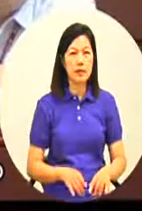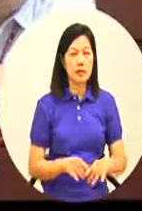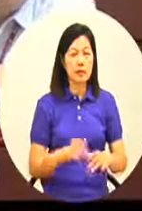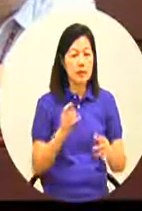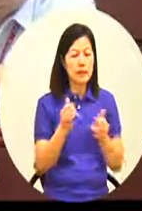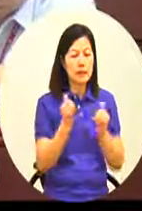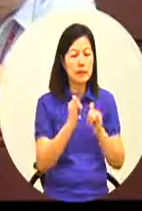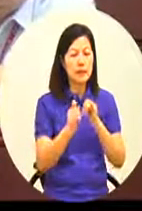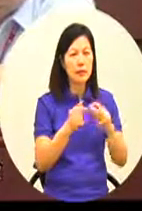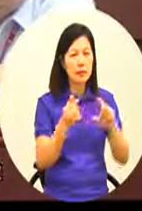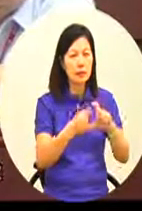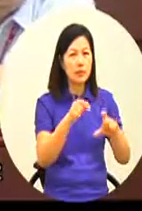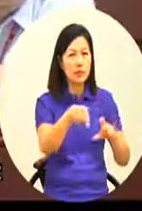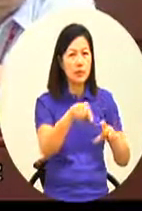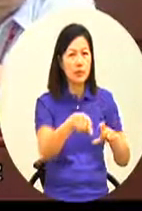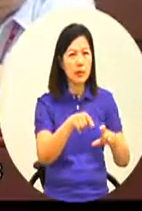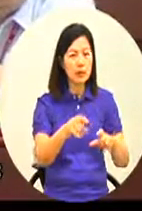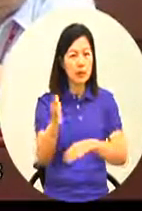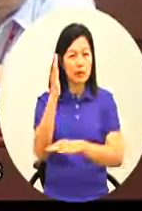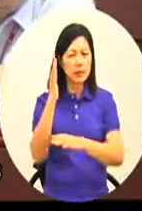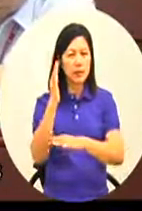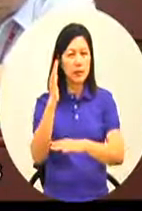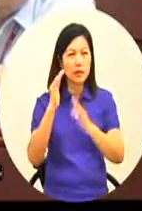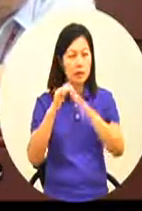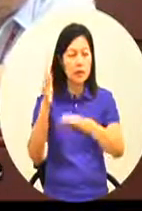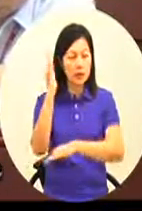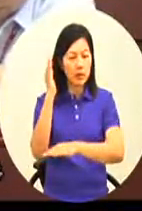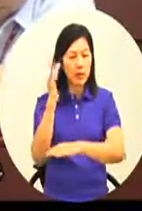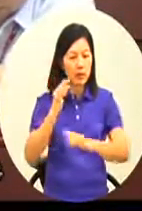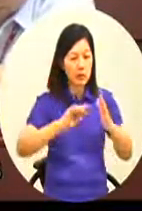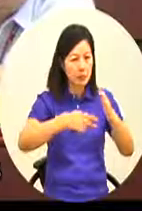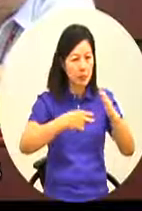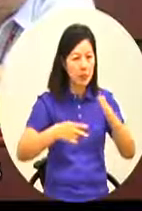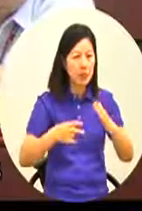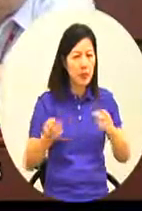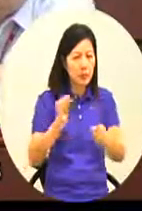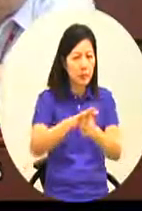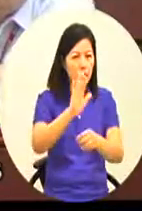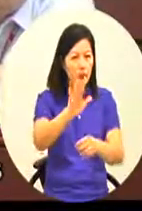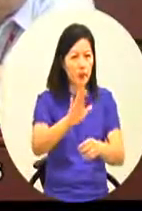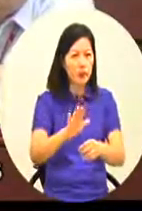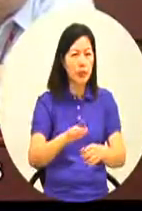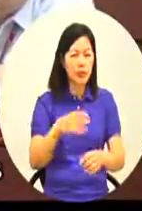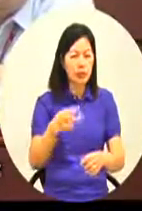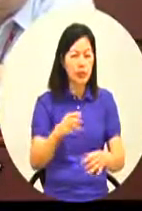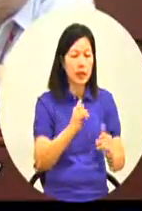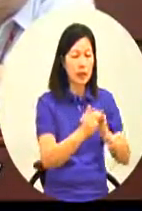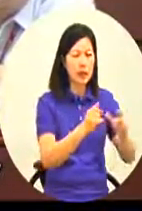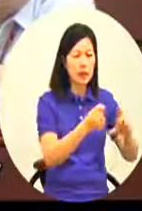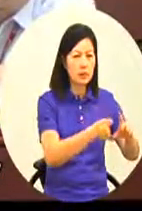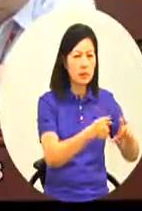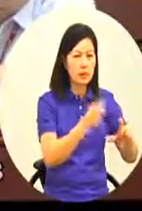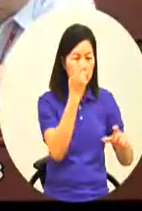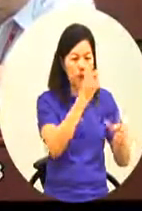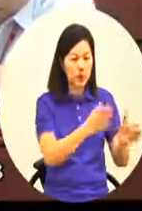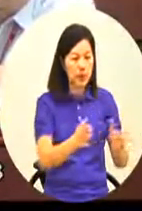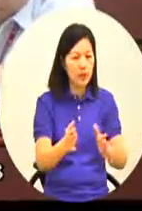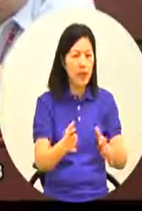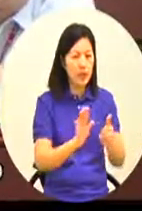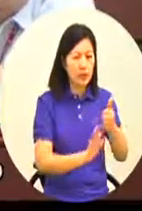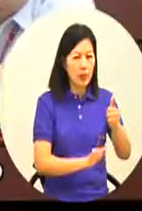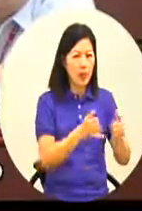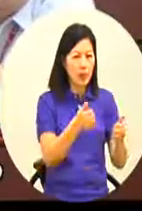政府家拢，每年拢有迄种修缮的补助啦。啊，不过是对等补助，就是讲社区管理会委员会因也出寡钱，